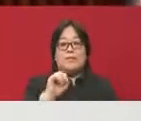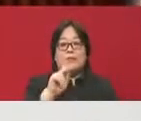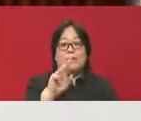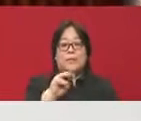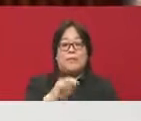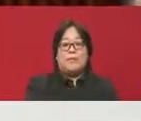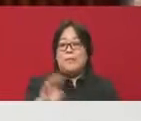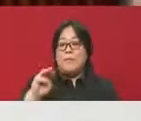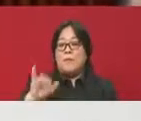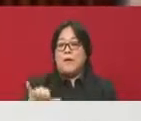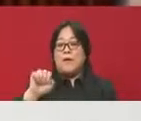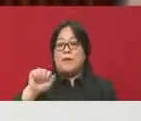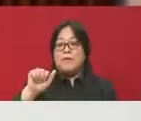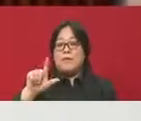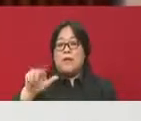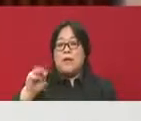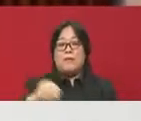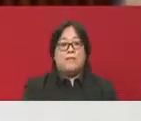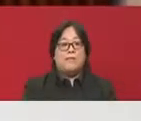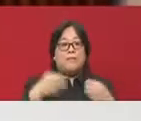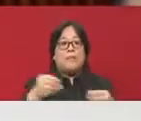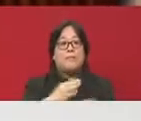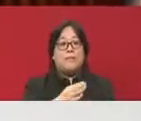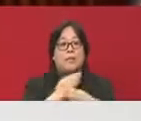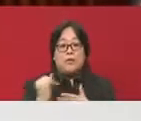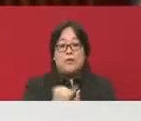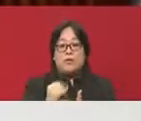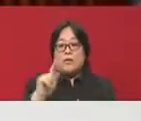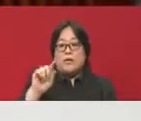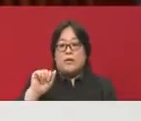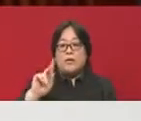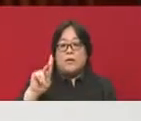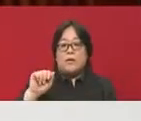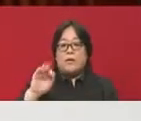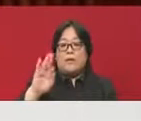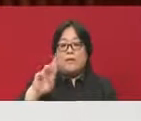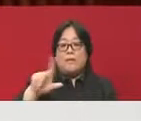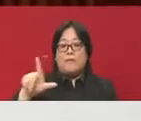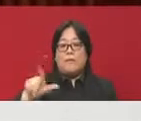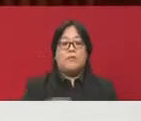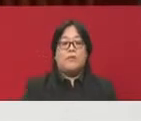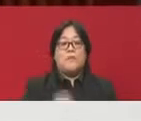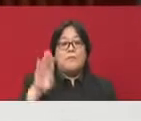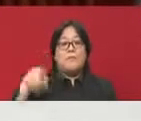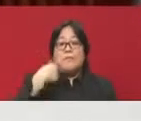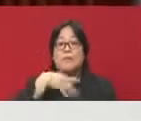ia memberi perlindungan Takaful kepada penerima bantuan Sara hidup berumur